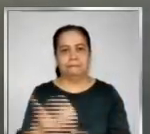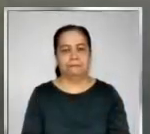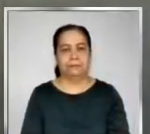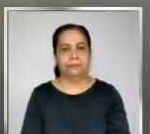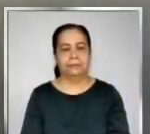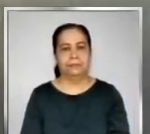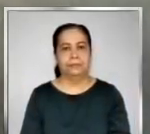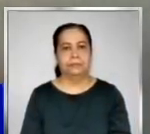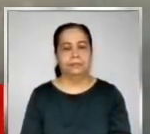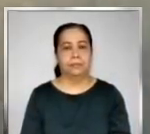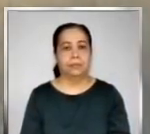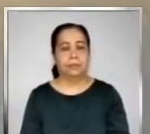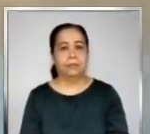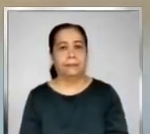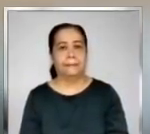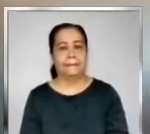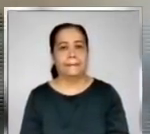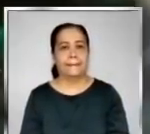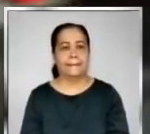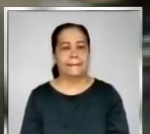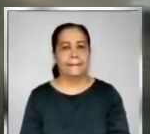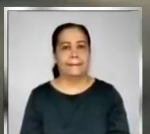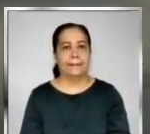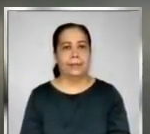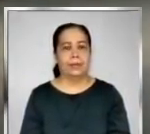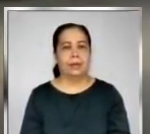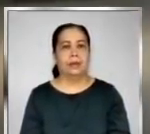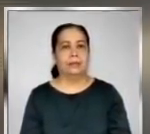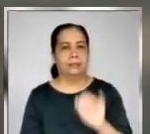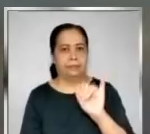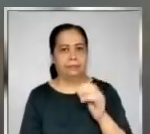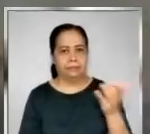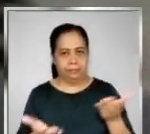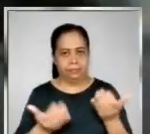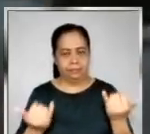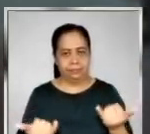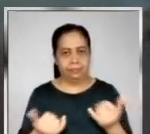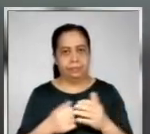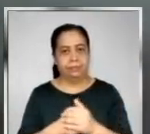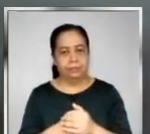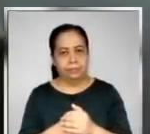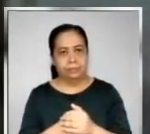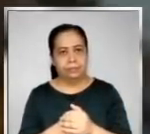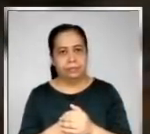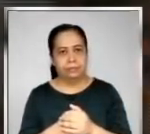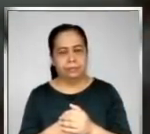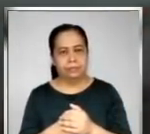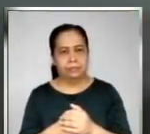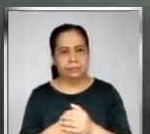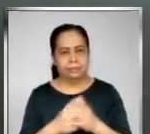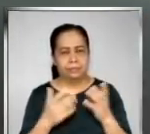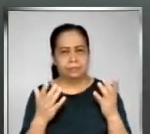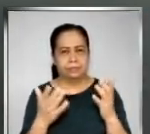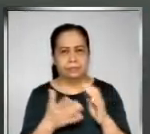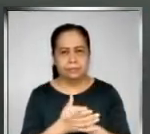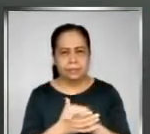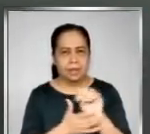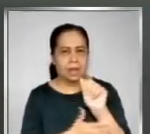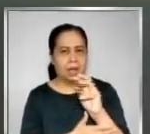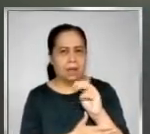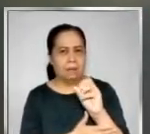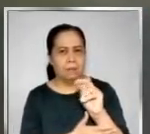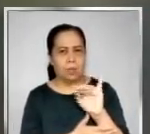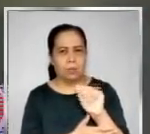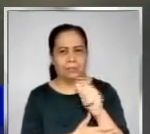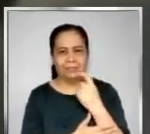Rafi? Ay, narito tayo ngayon sa labas ng planta kung saan nagkaroon nga ng leak ng amonya kanina. Hanggang ngayon ay nandun